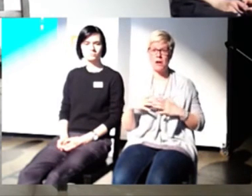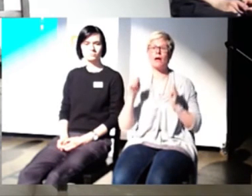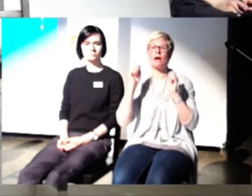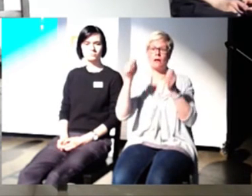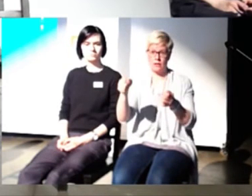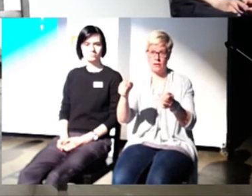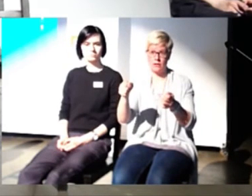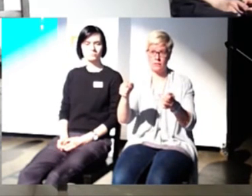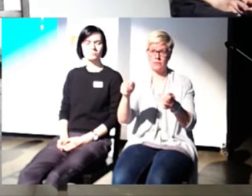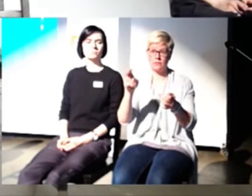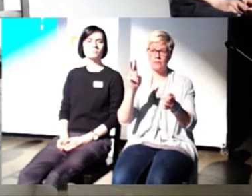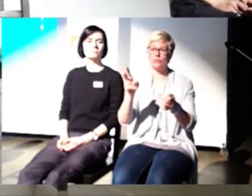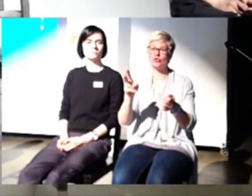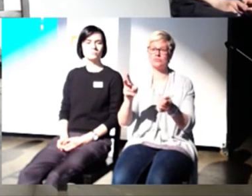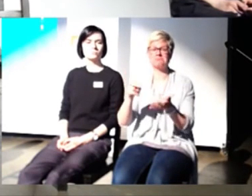myös avustajan kuluja